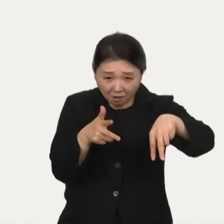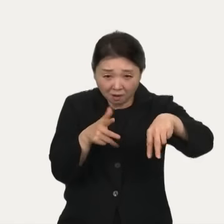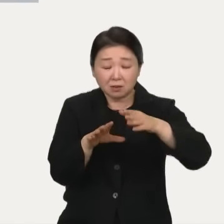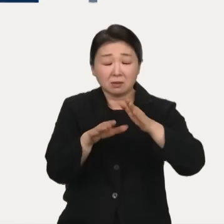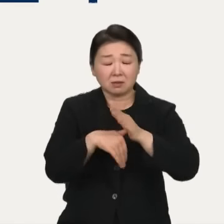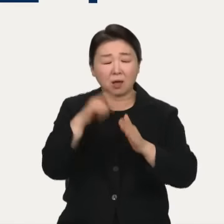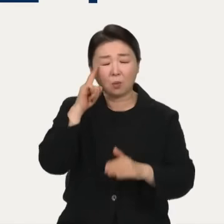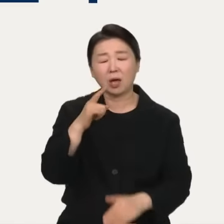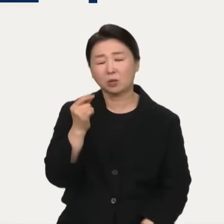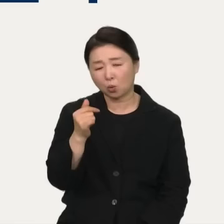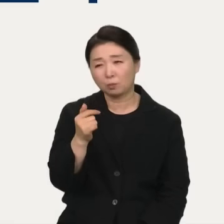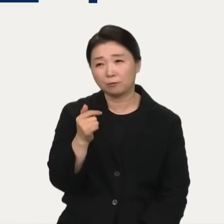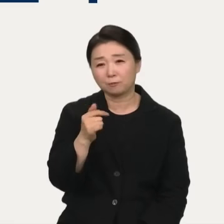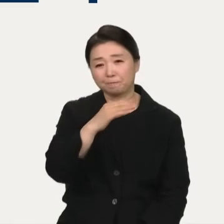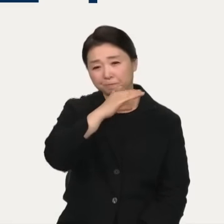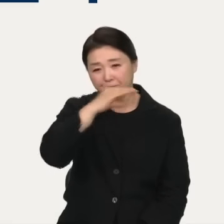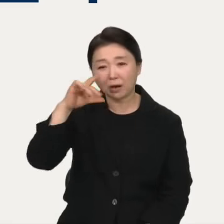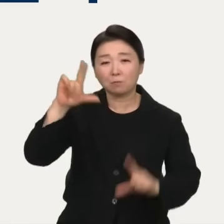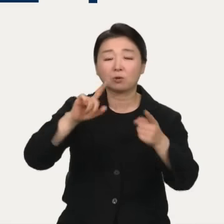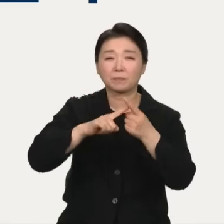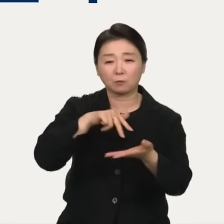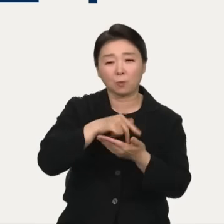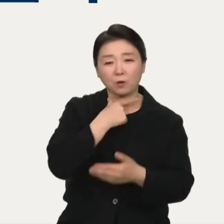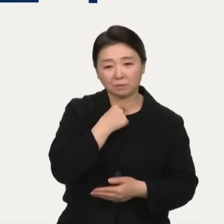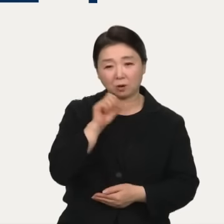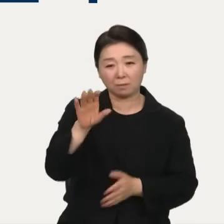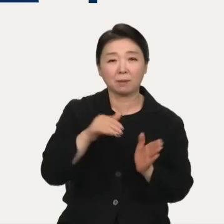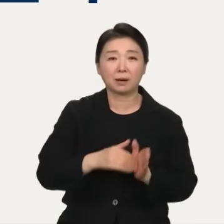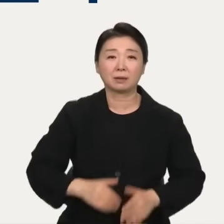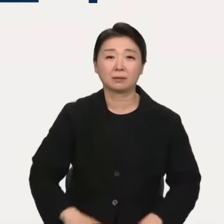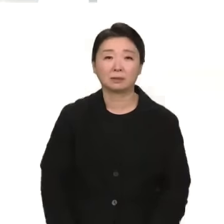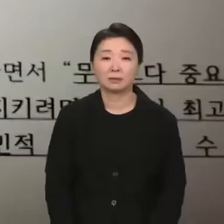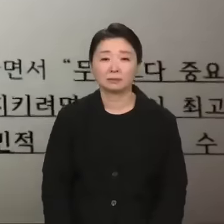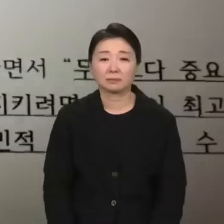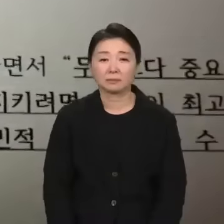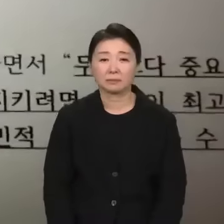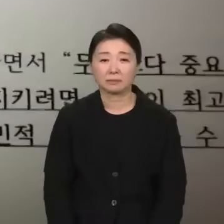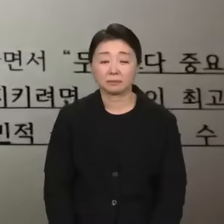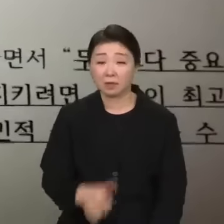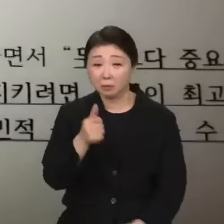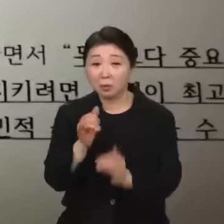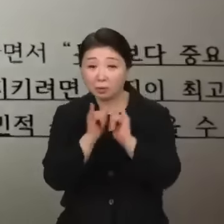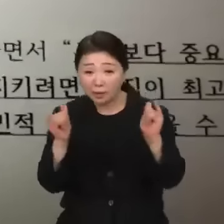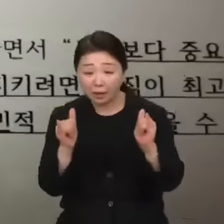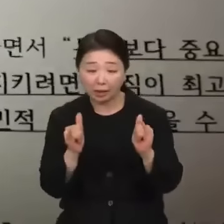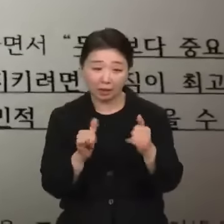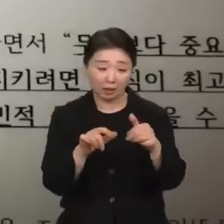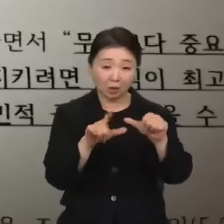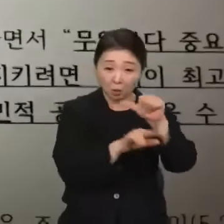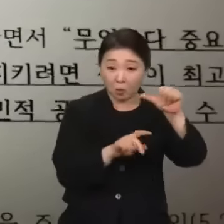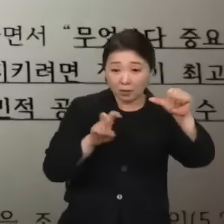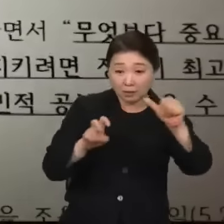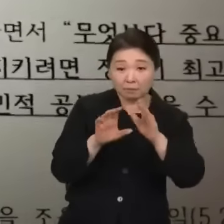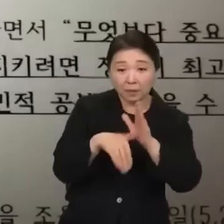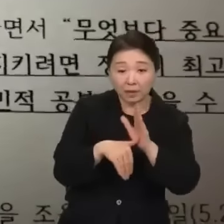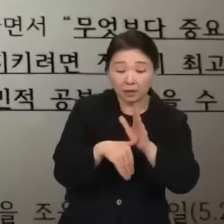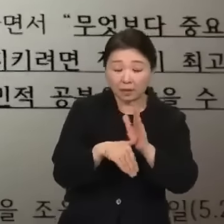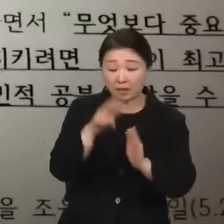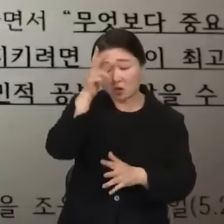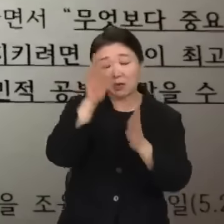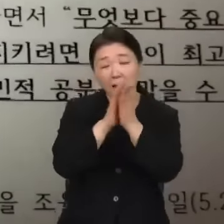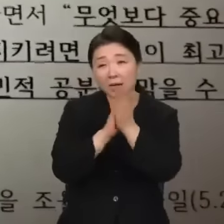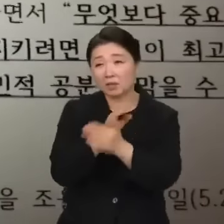조금 더 격식 있는 모습으로 서고 싶다고 말한 것으로 확인됐습니다. 김 씨 변호인은 지난 20일 경찰에 자진